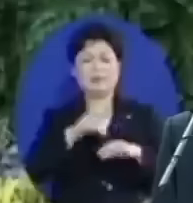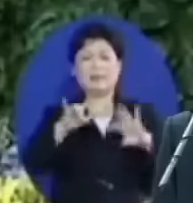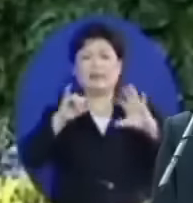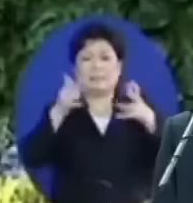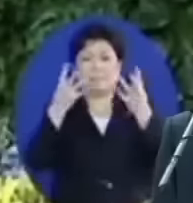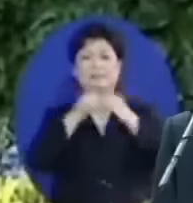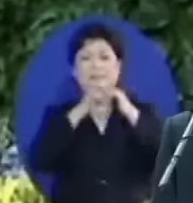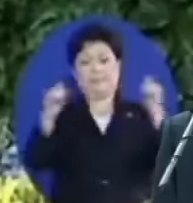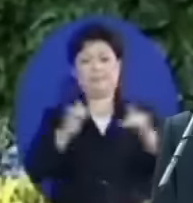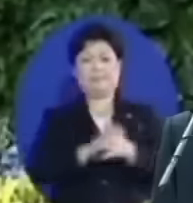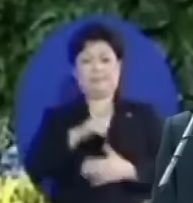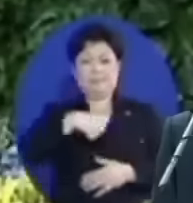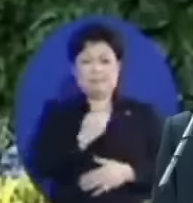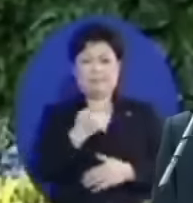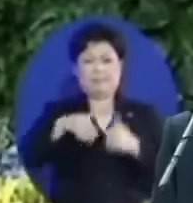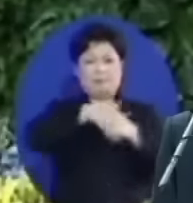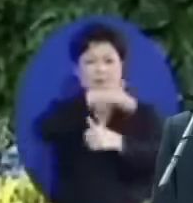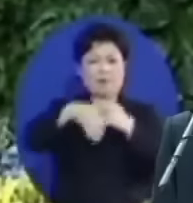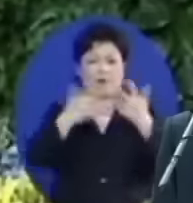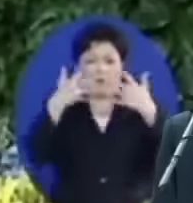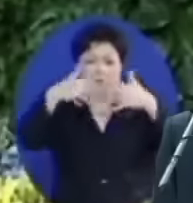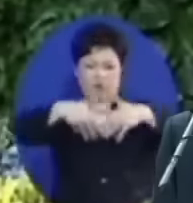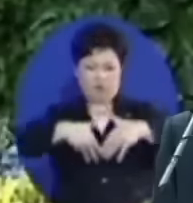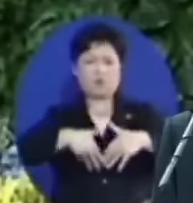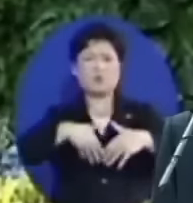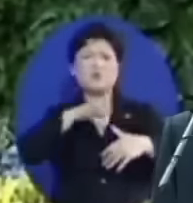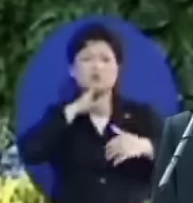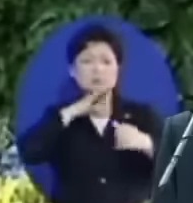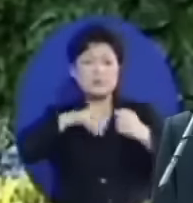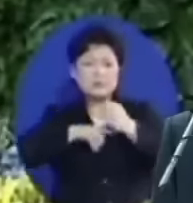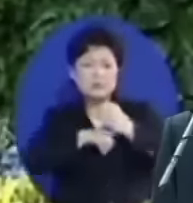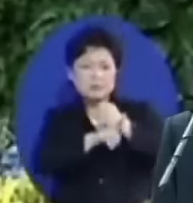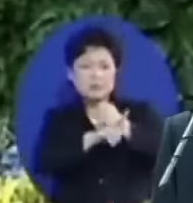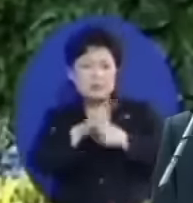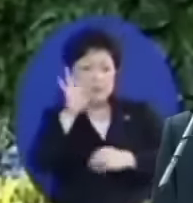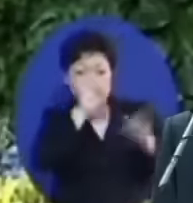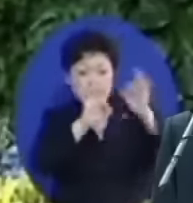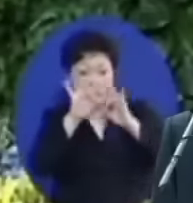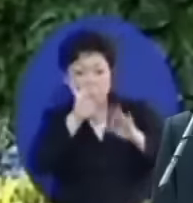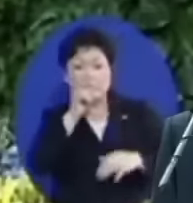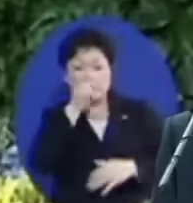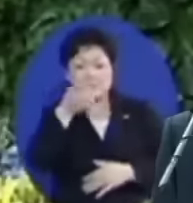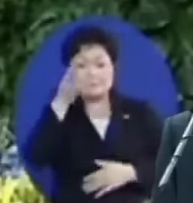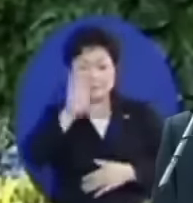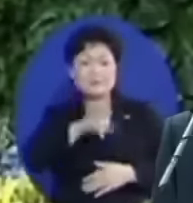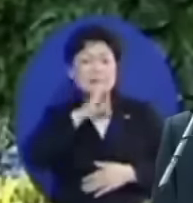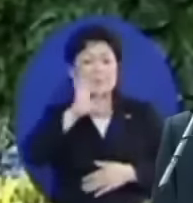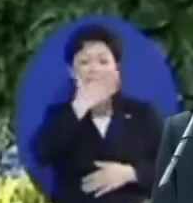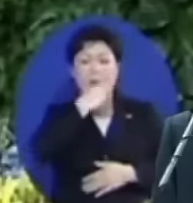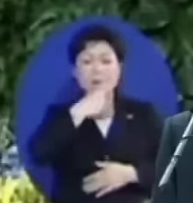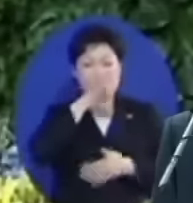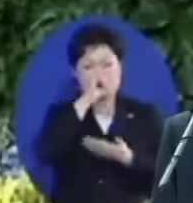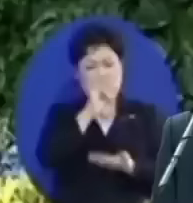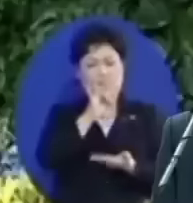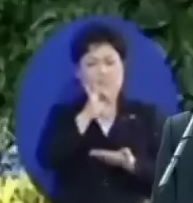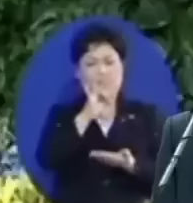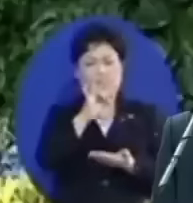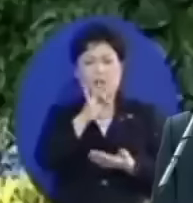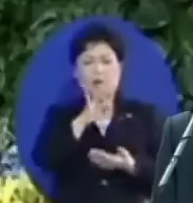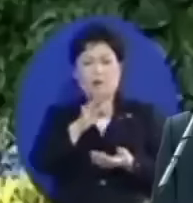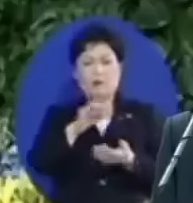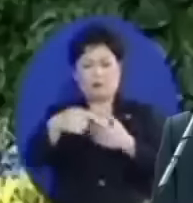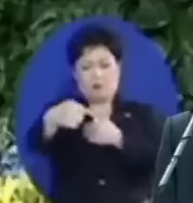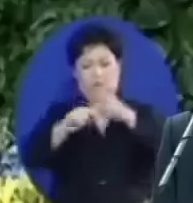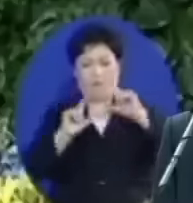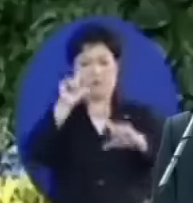많은 사람들은 자신의 환경과 조건에서 삶의 의미와 행복을 구합니다만 참된 행복은 물질이나 돈과 같은 외적인